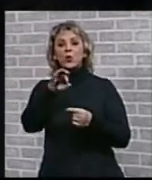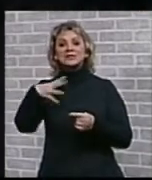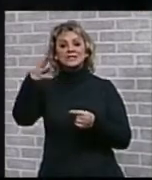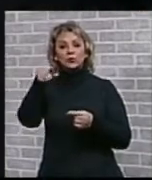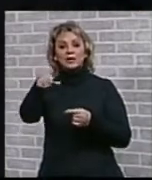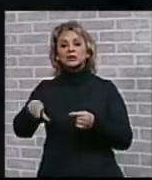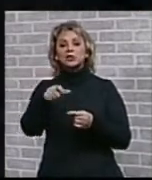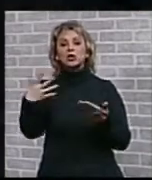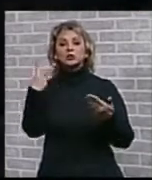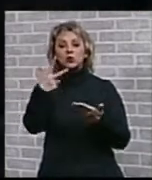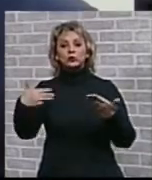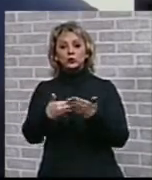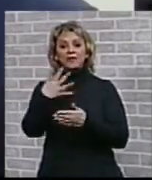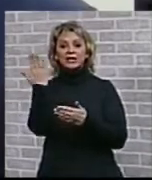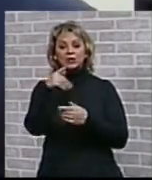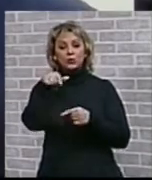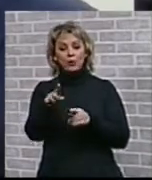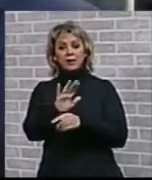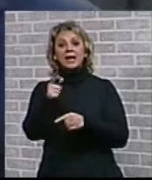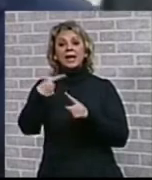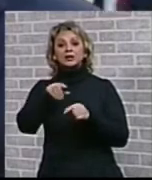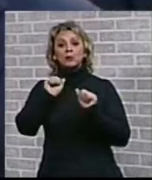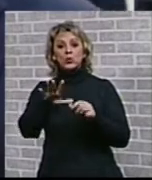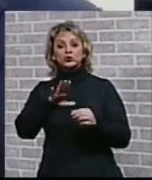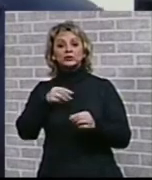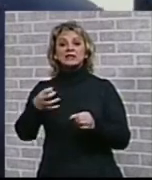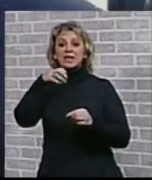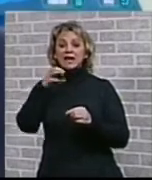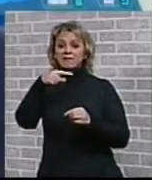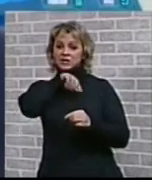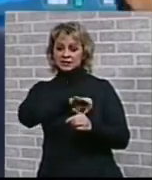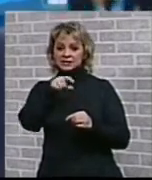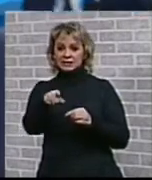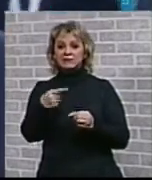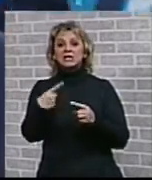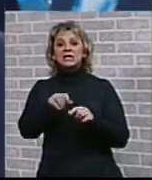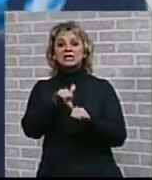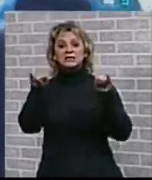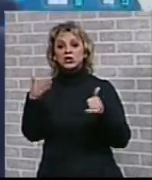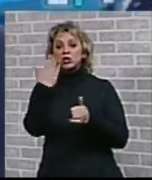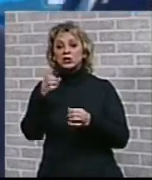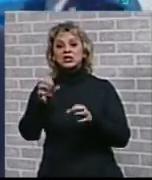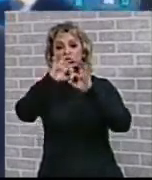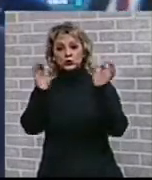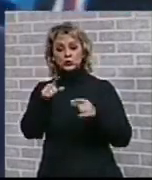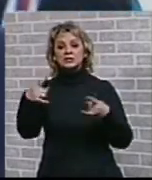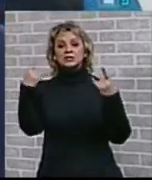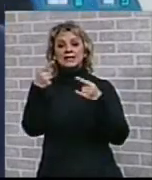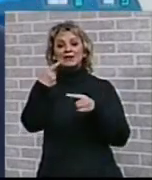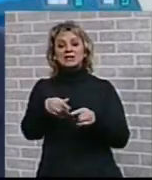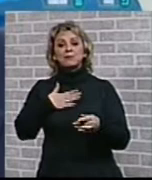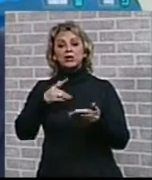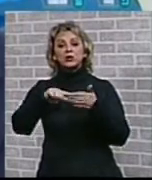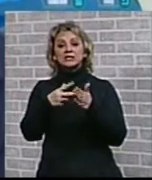на Дону 3 новых кинолент. Это может быть достаточно эффективно не только с точки зрения развития киноискусства, телевидения, но и с точки